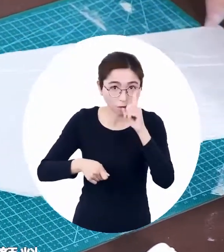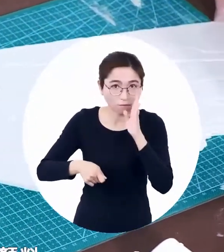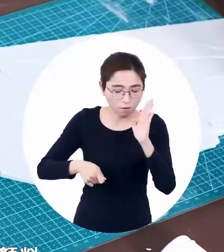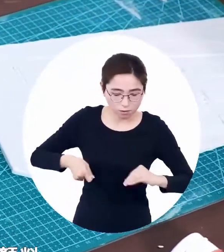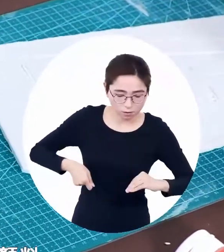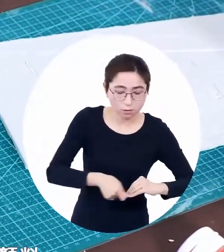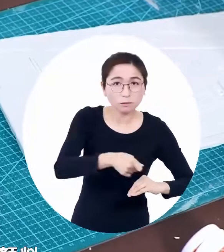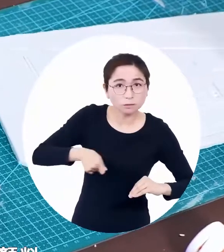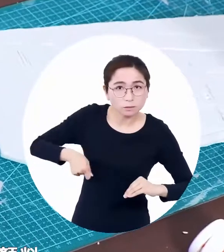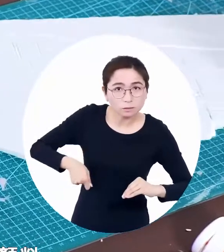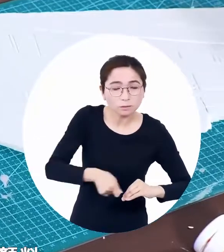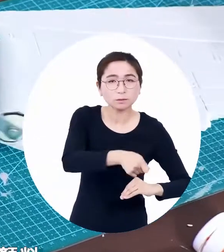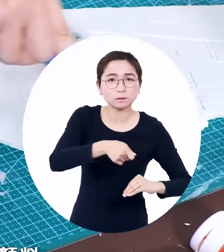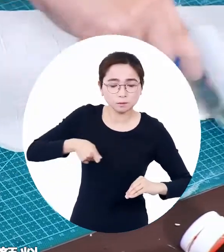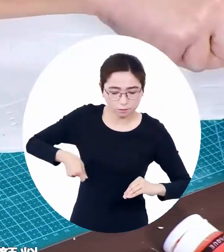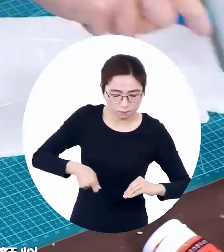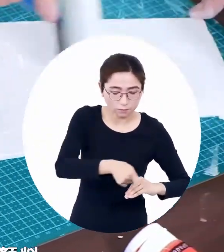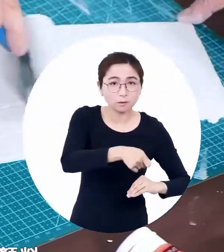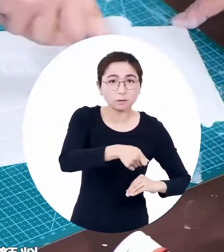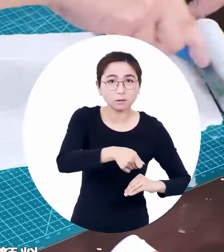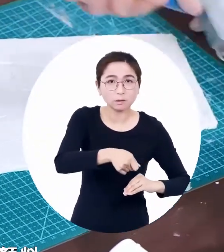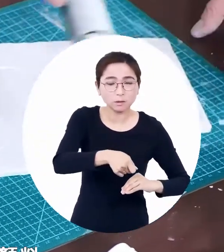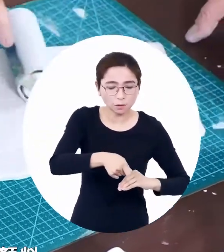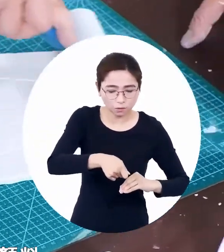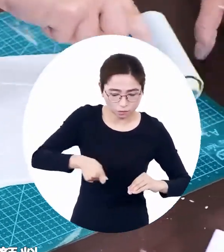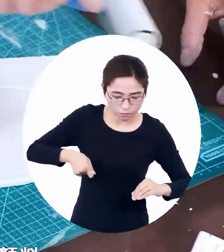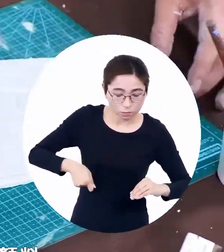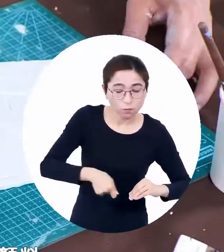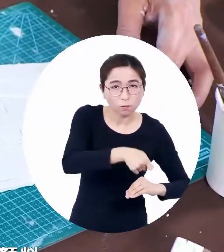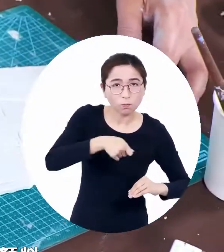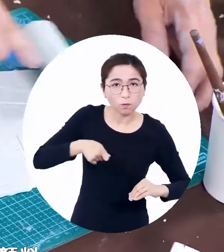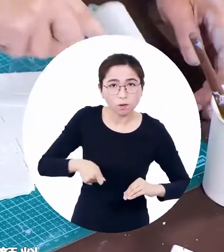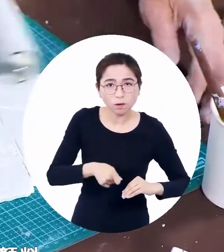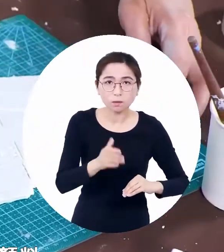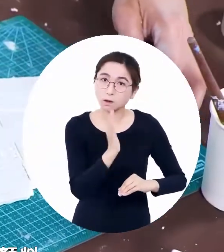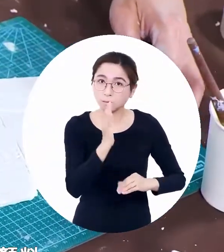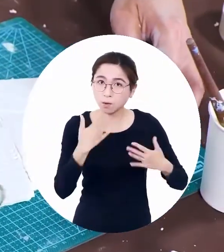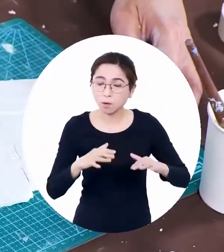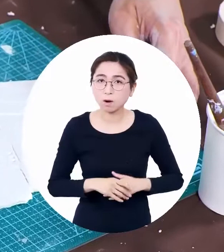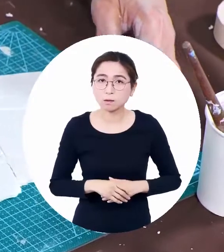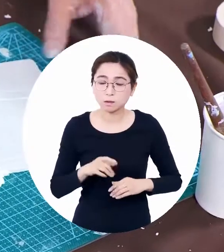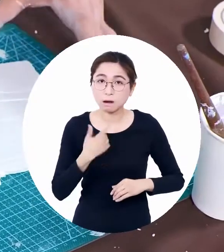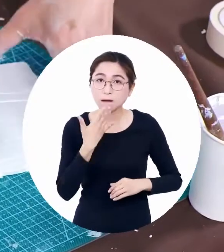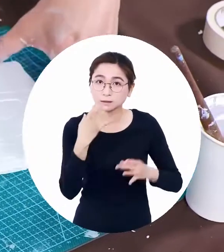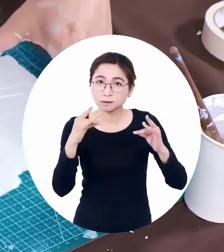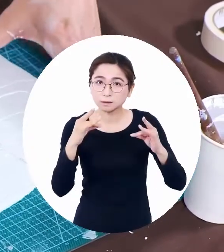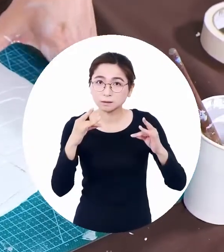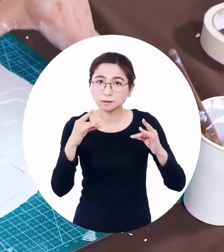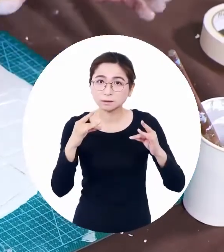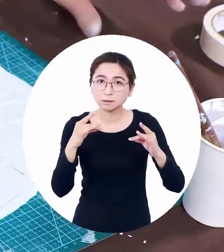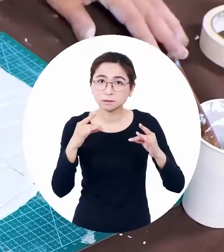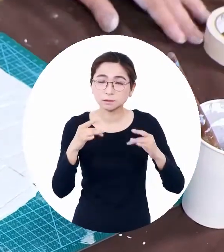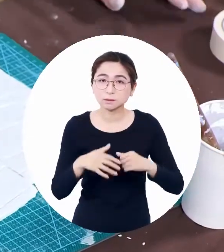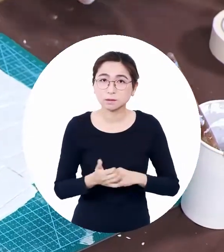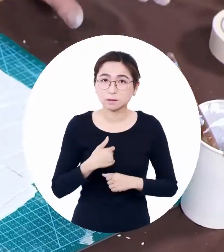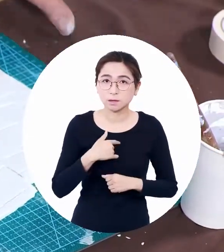一個方向嚟碌啦，咁咪碌均勻佢，咁就差唔多啦。我哋就揾咗